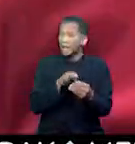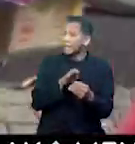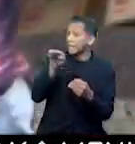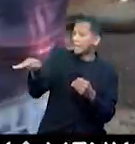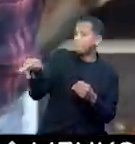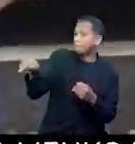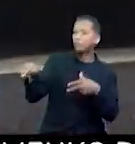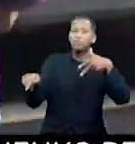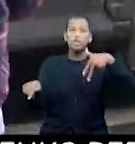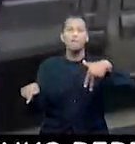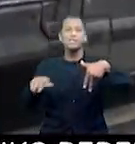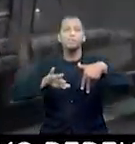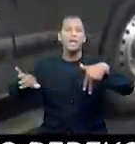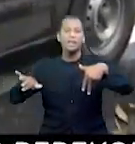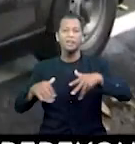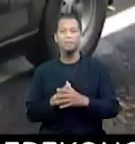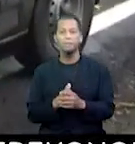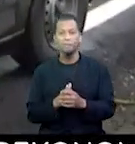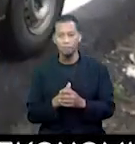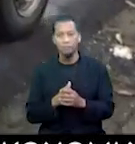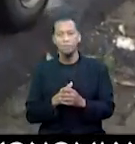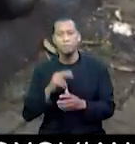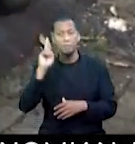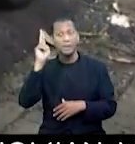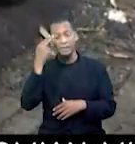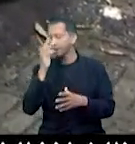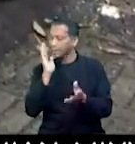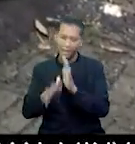Polisi pun menyita ratusan kardus minyak goreng beserta satu unit mobil box.